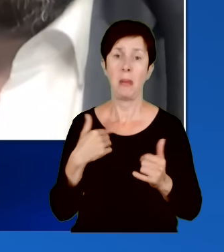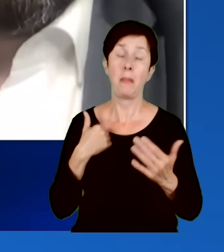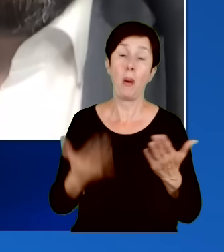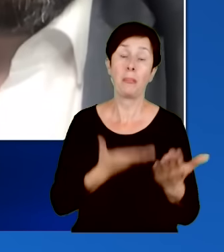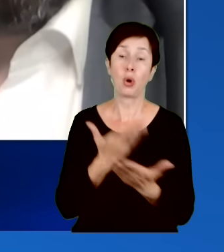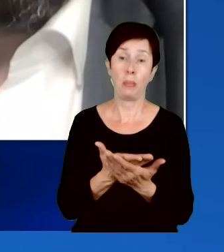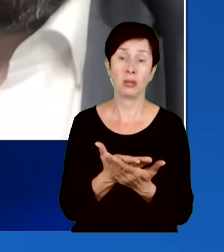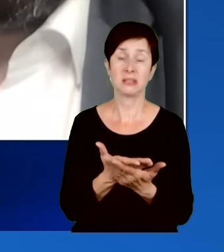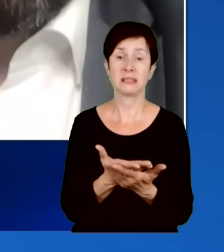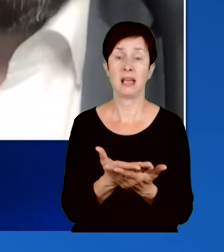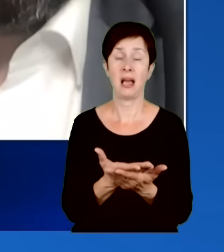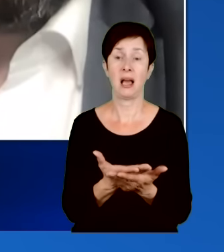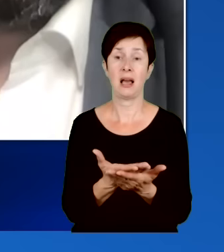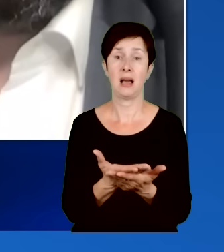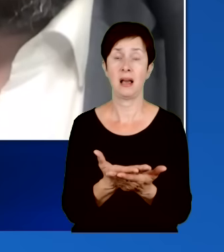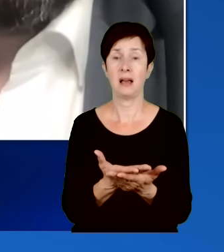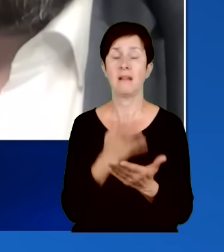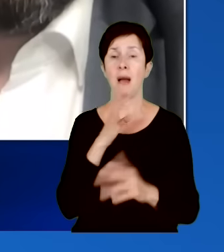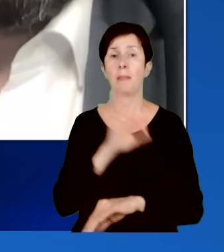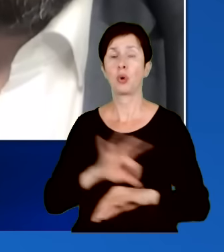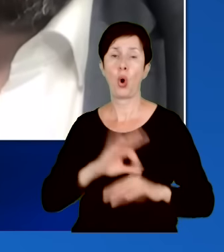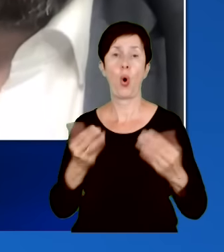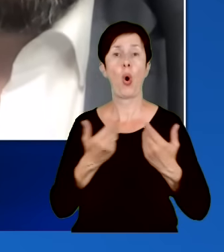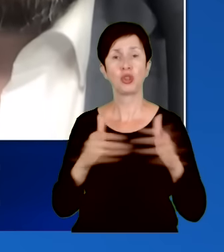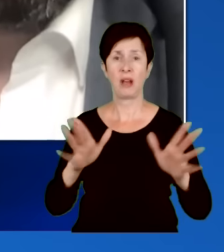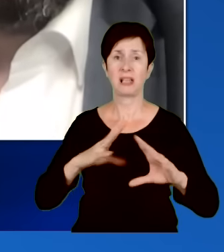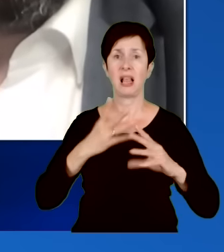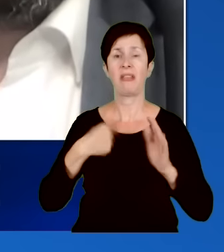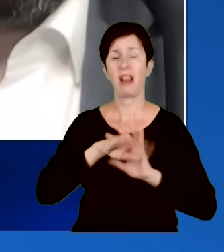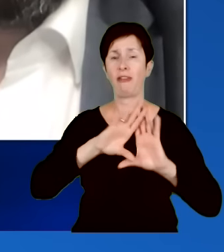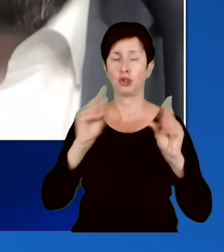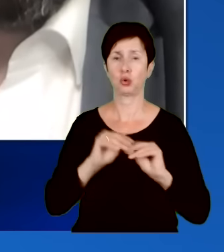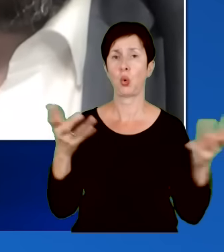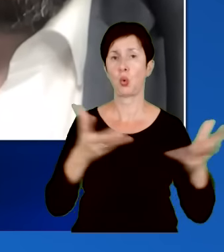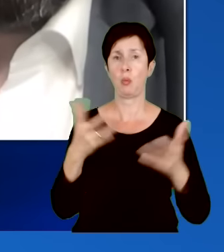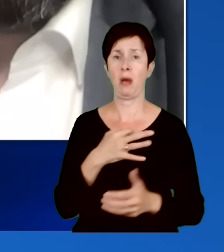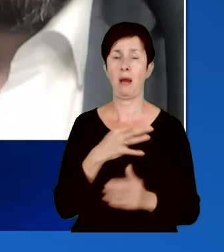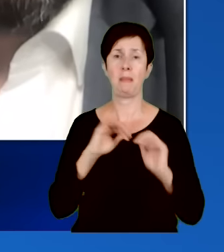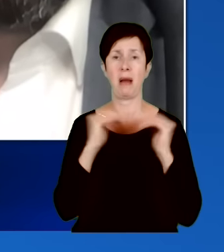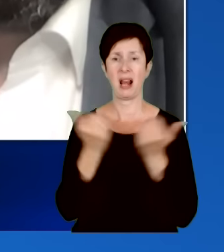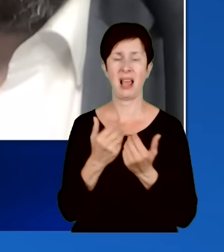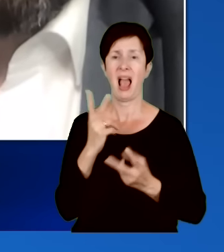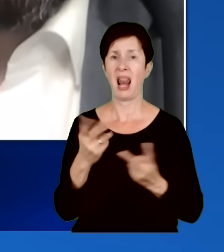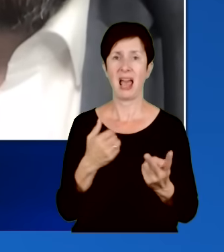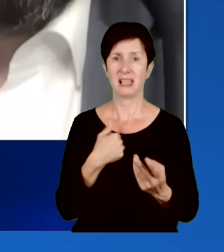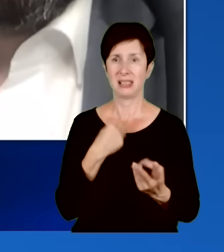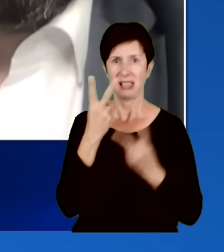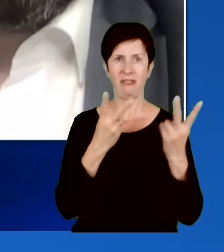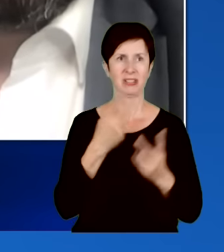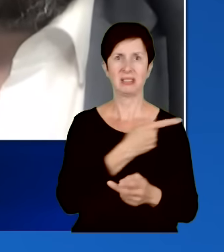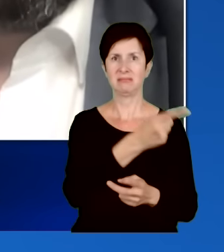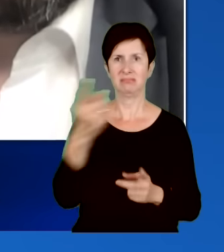jako taki projekt otwarty dla wszystkich klubów parlamentarnych No niestety nie za bardzo widzimy chęci